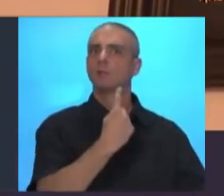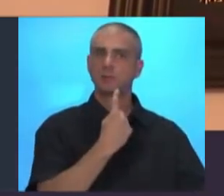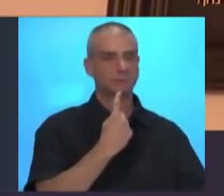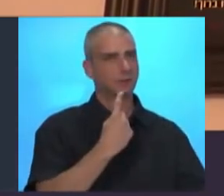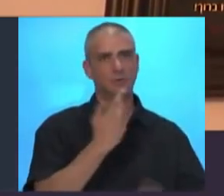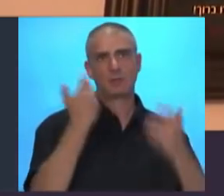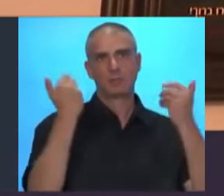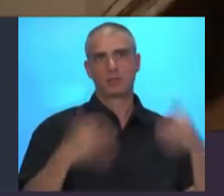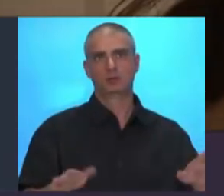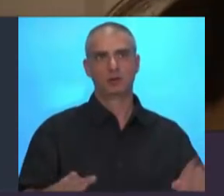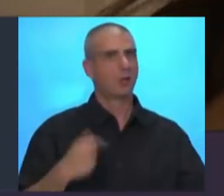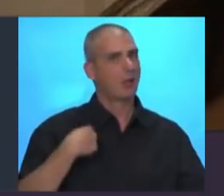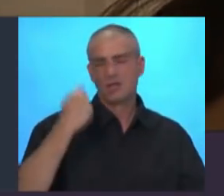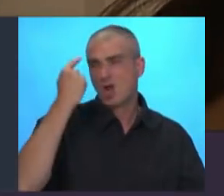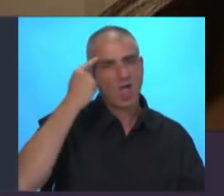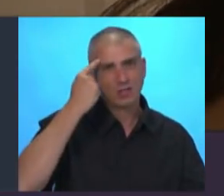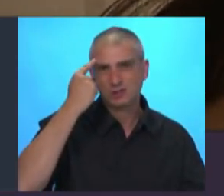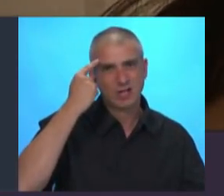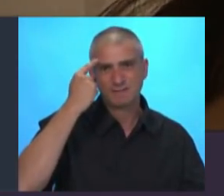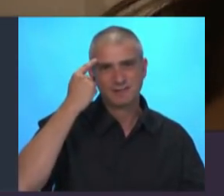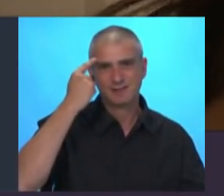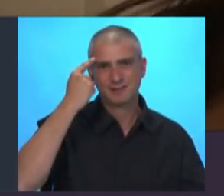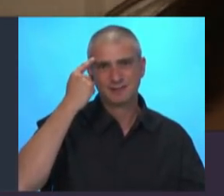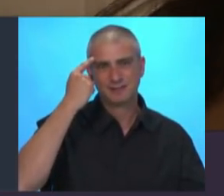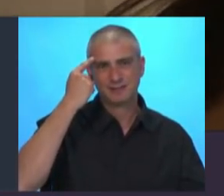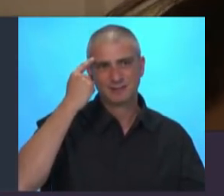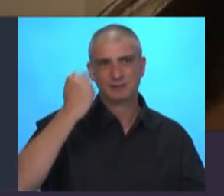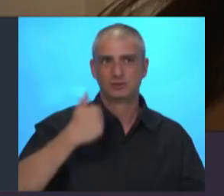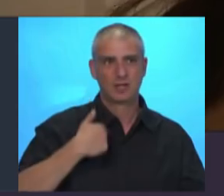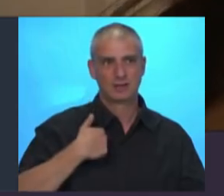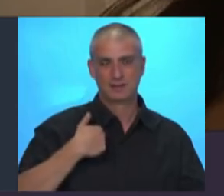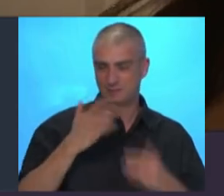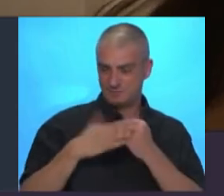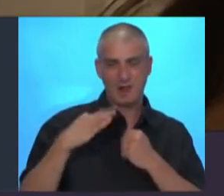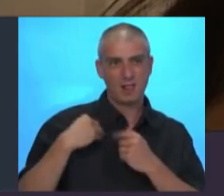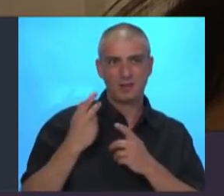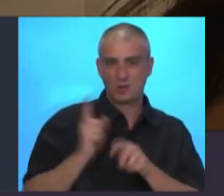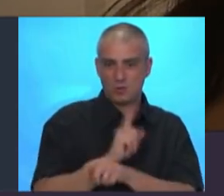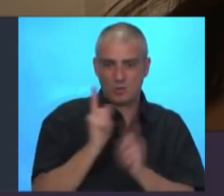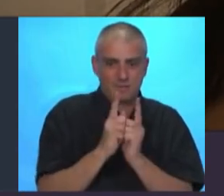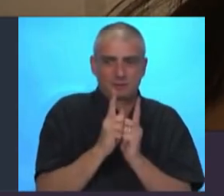כשל. לא חשבתי שאני אבד זידן בתקופה קצרה,